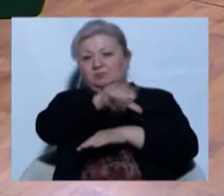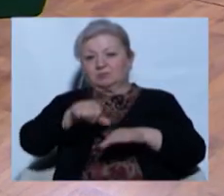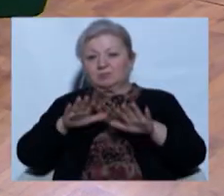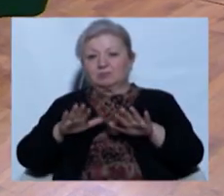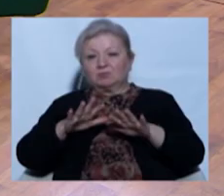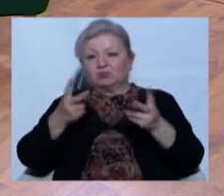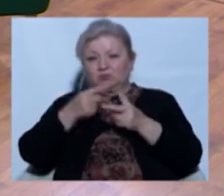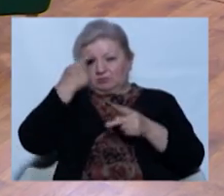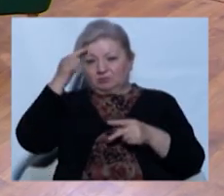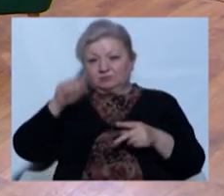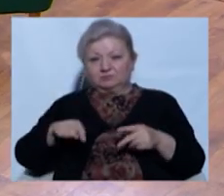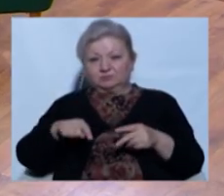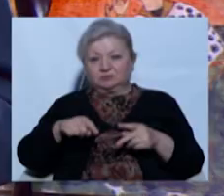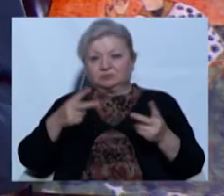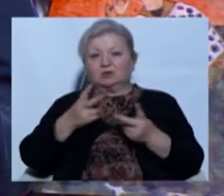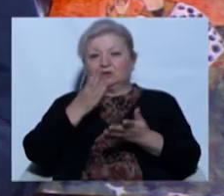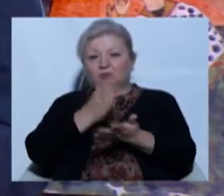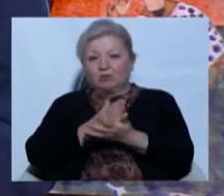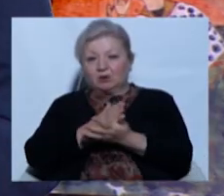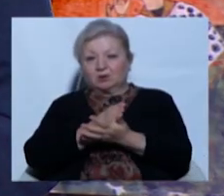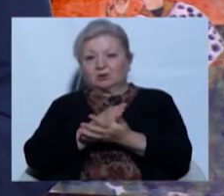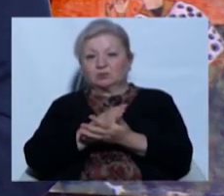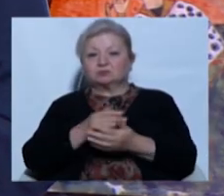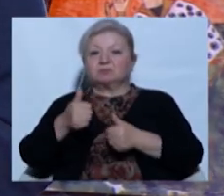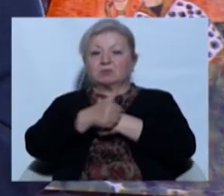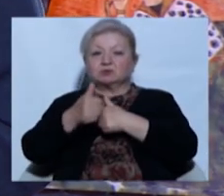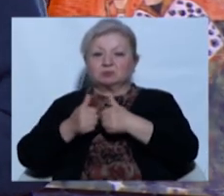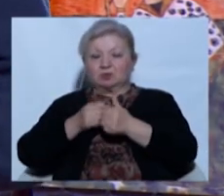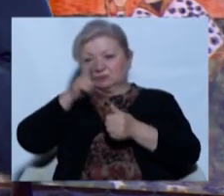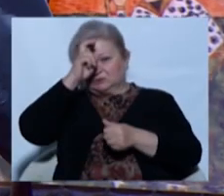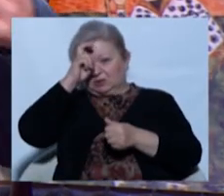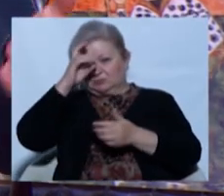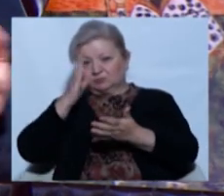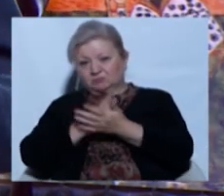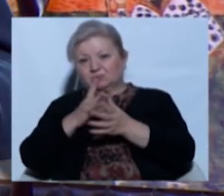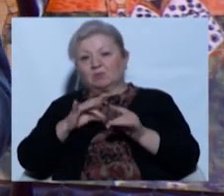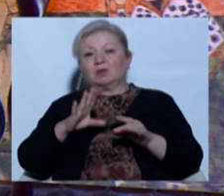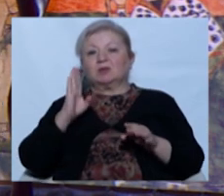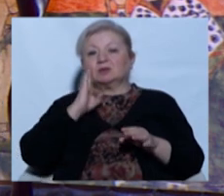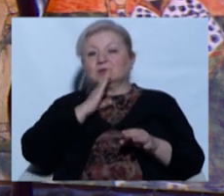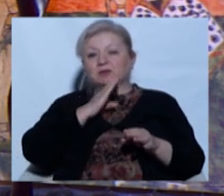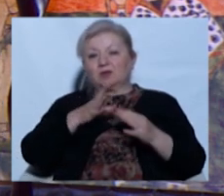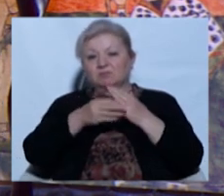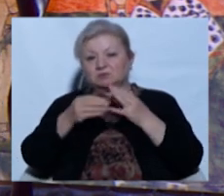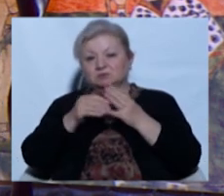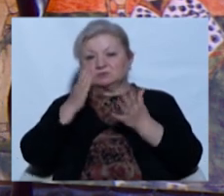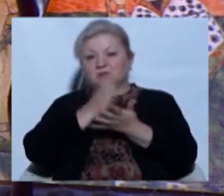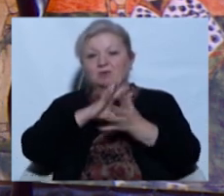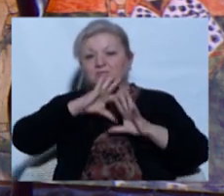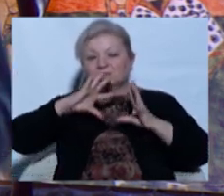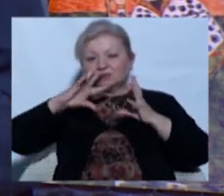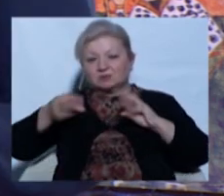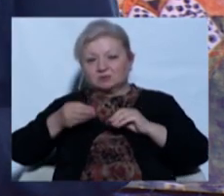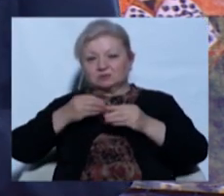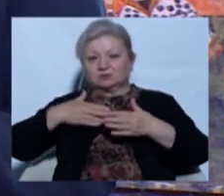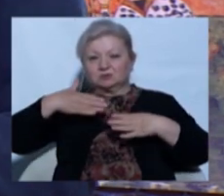უნდა ვიცოდეთ, რომ ჩვენ გვაგვაჩნია მეზობელი სახელმწიფოები, ხო, იმიტომ რომ დედამიწა მთლიანად დაყოფილია სხვადასხვა